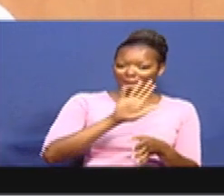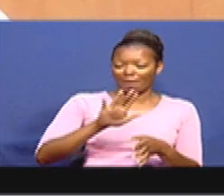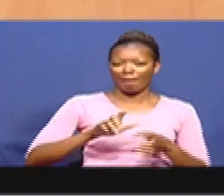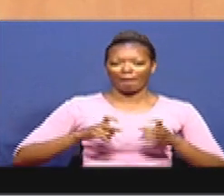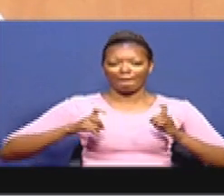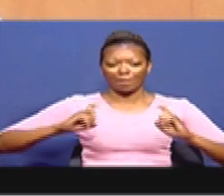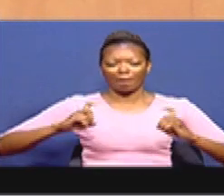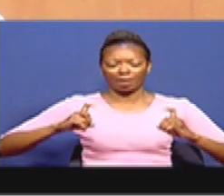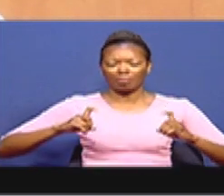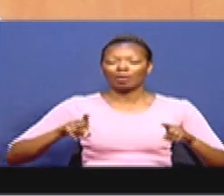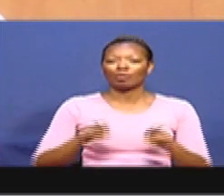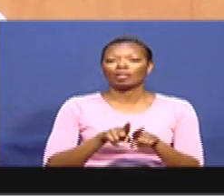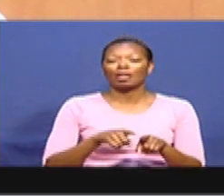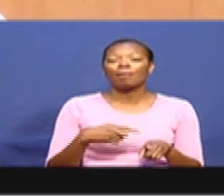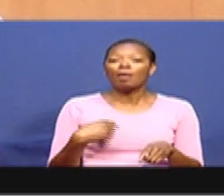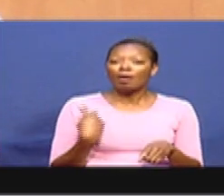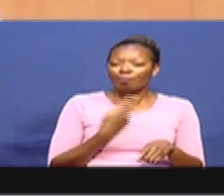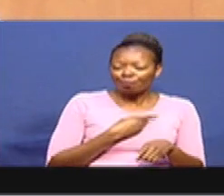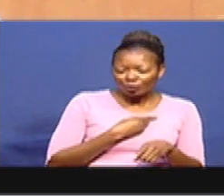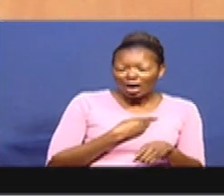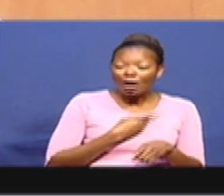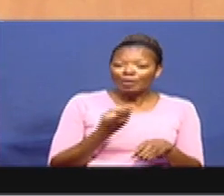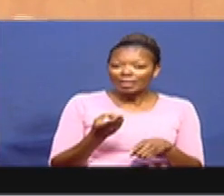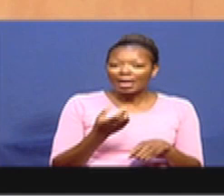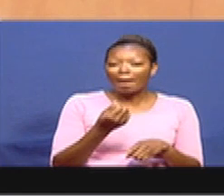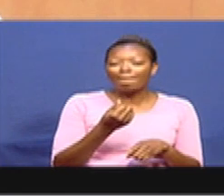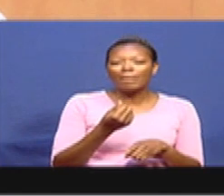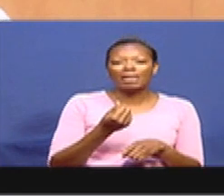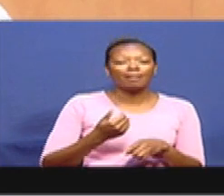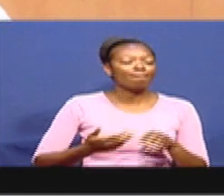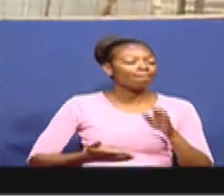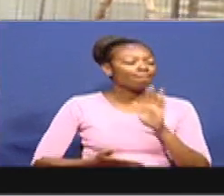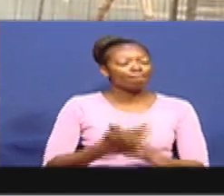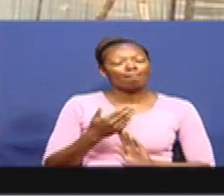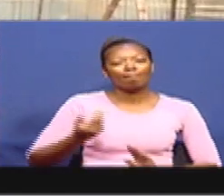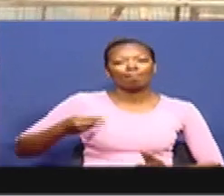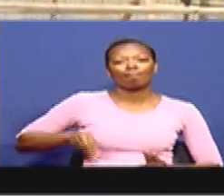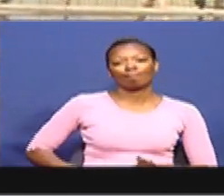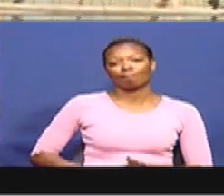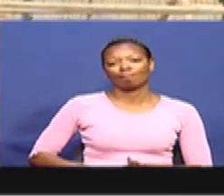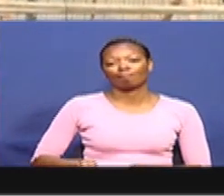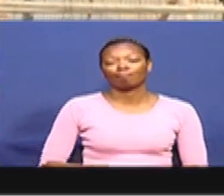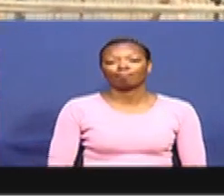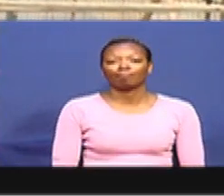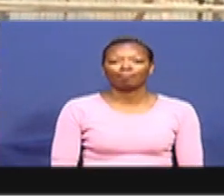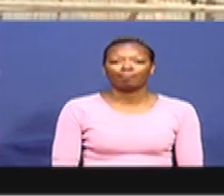pata pesa kwa haraka. So naona, sikuwa the big inauza pesa.